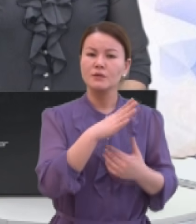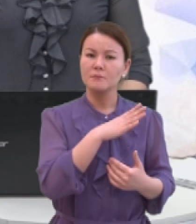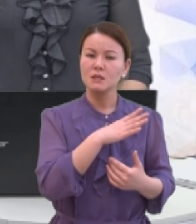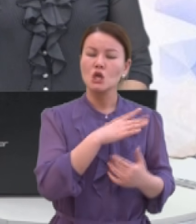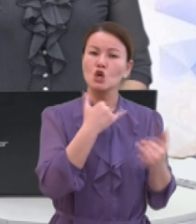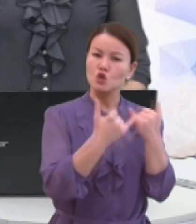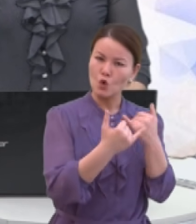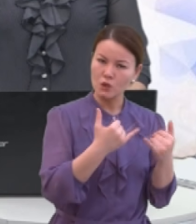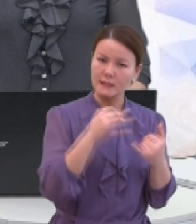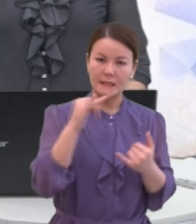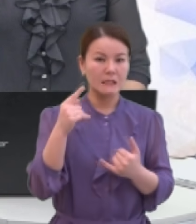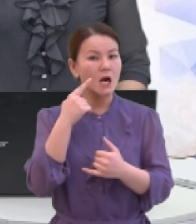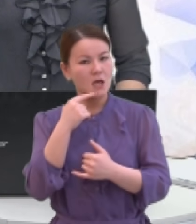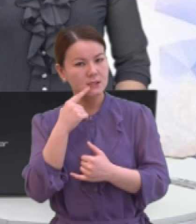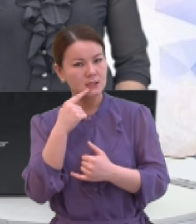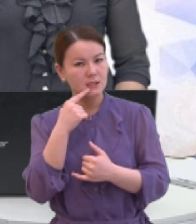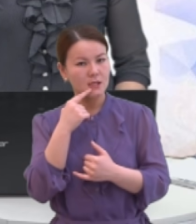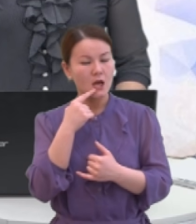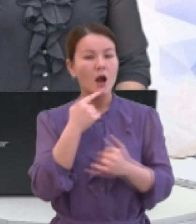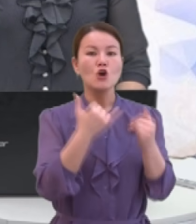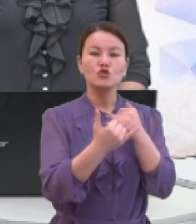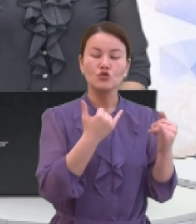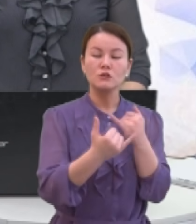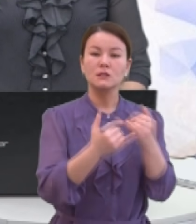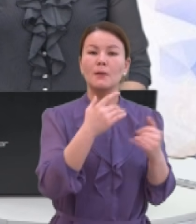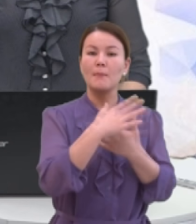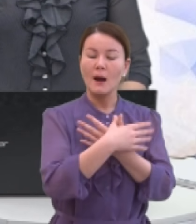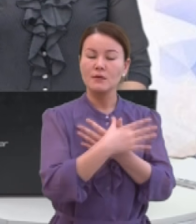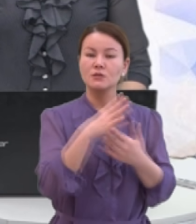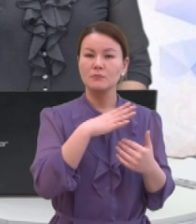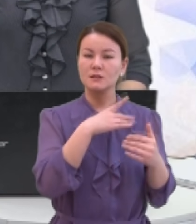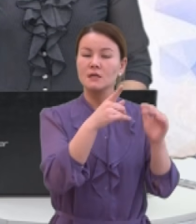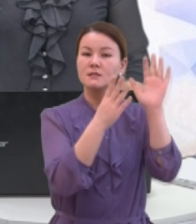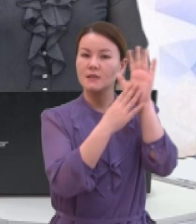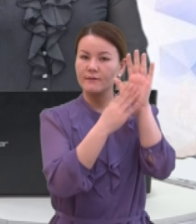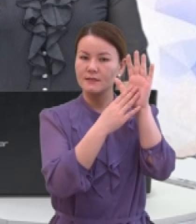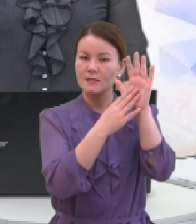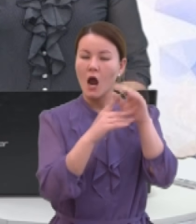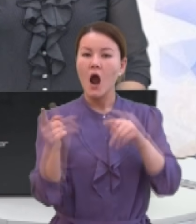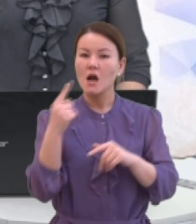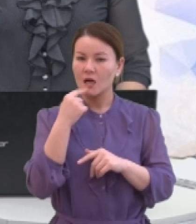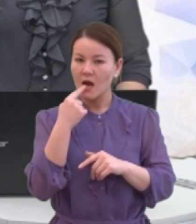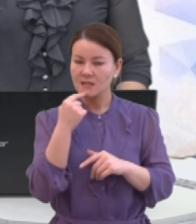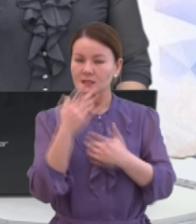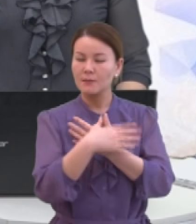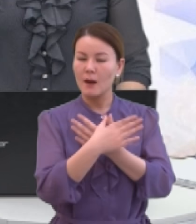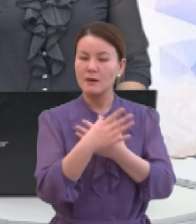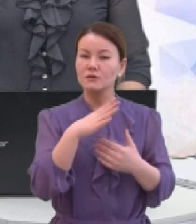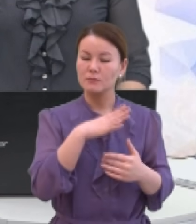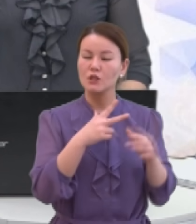желтые и красные желтых бабочек 9 красных бабочек